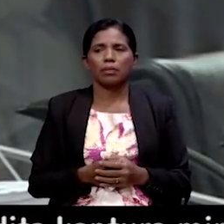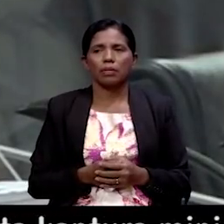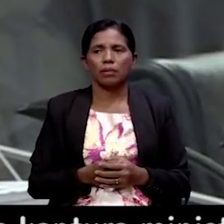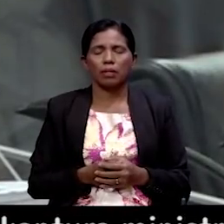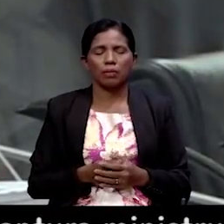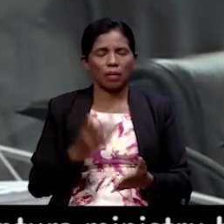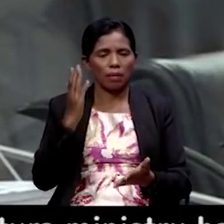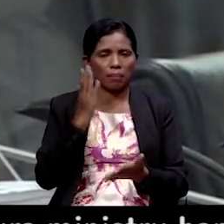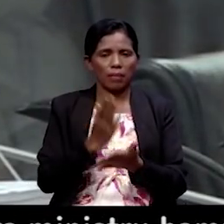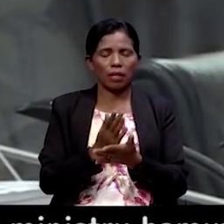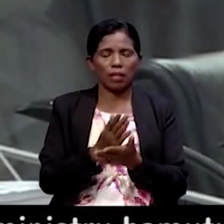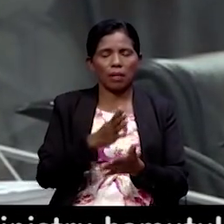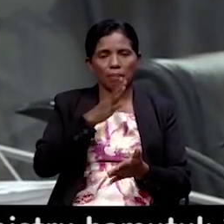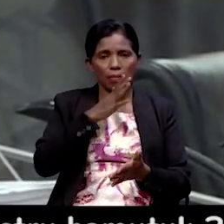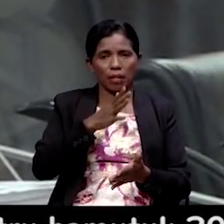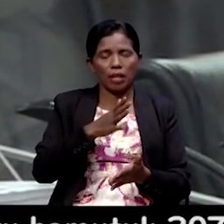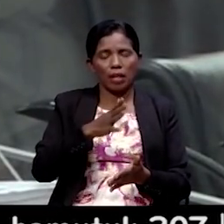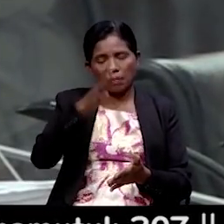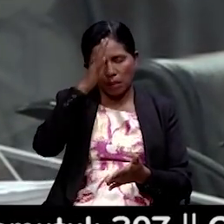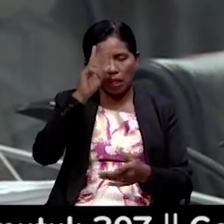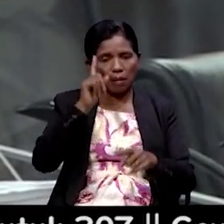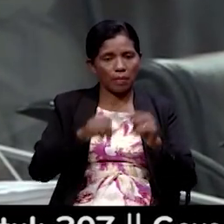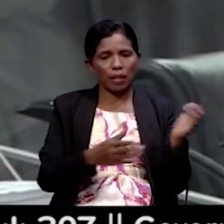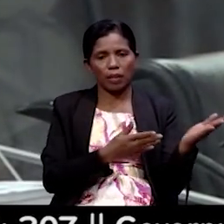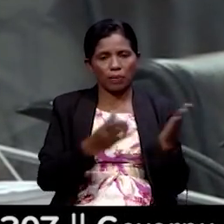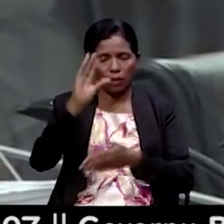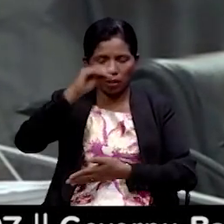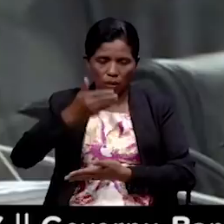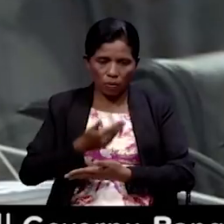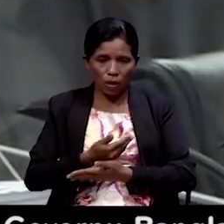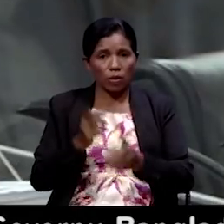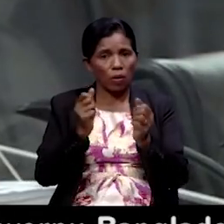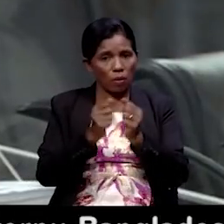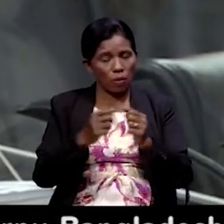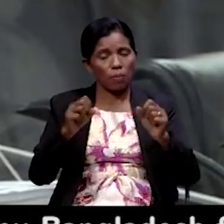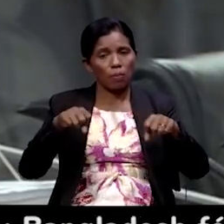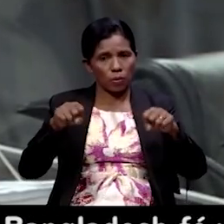bandu ina amansira la bele tule uang ya motor awanain